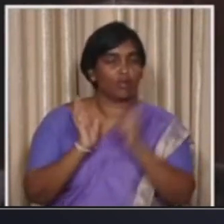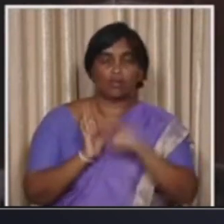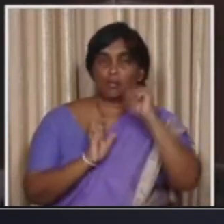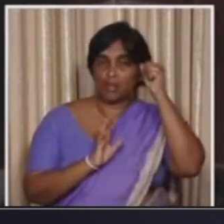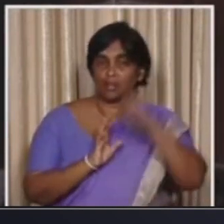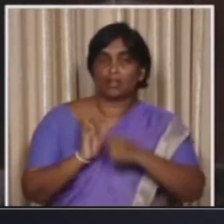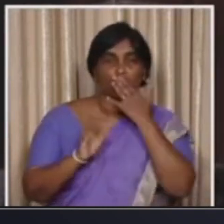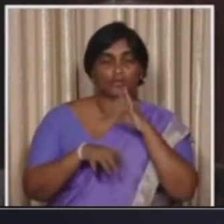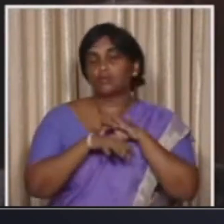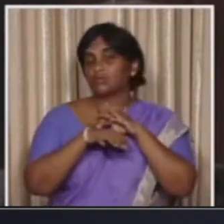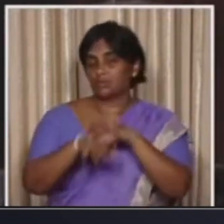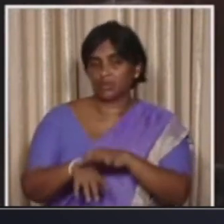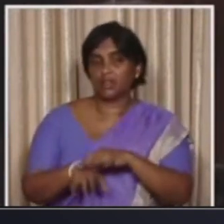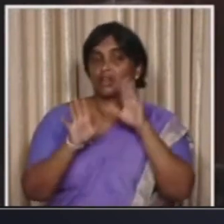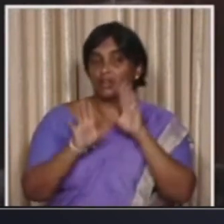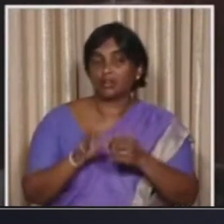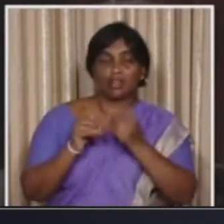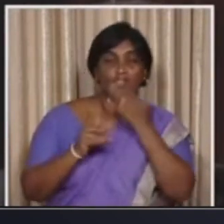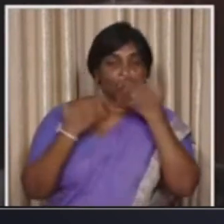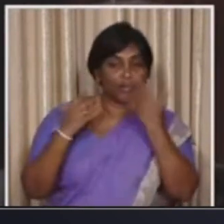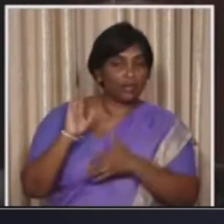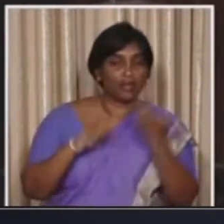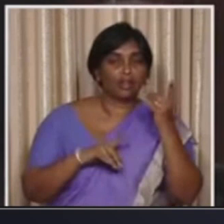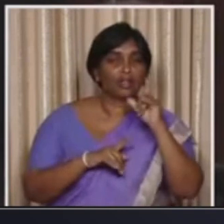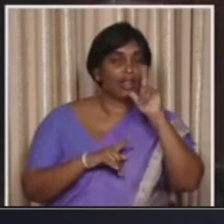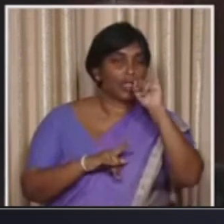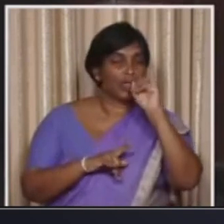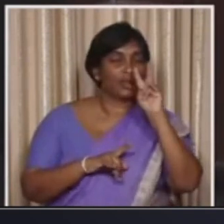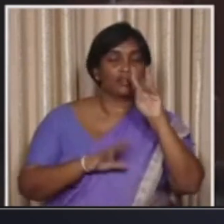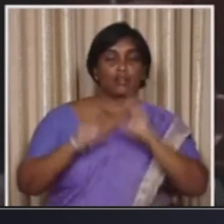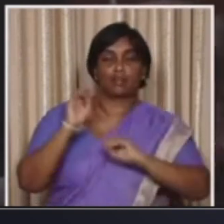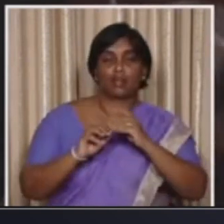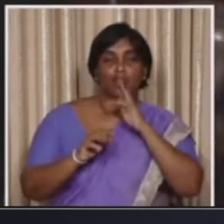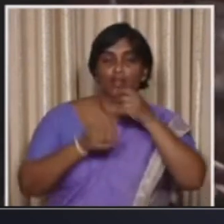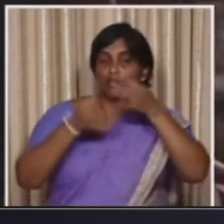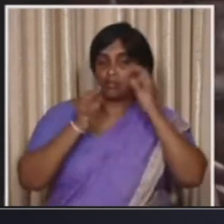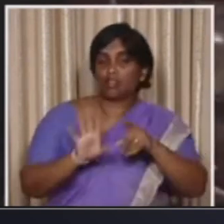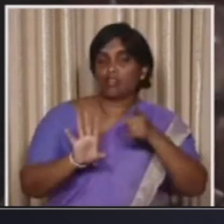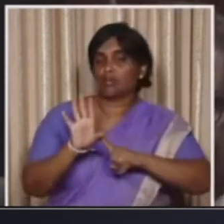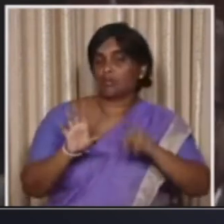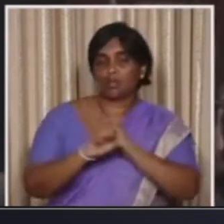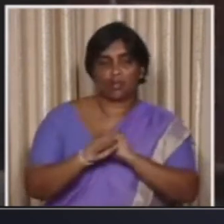350,000 ඉස්කෝලේට බාර දෙනවා. හැබැයි එළියට යන්නේ 62% කිසිම විධිවත් පුහුණුවක්